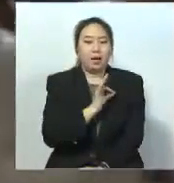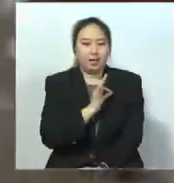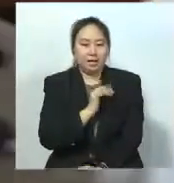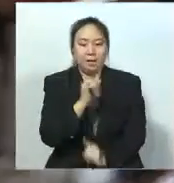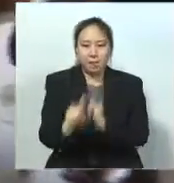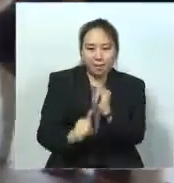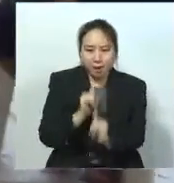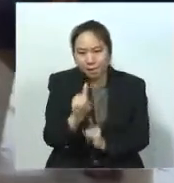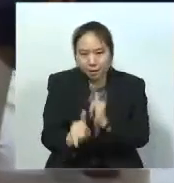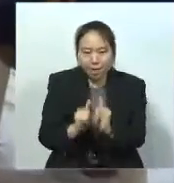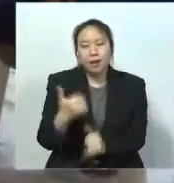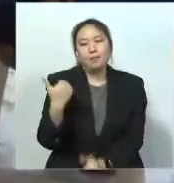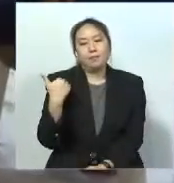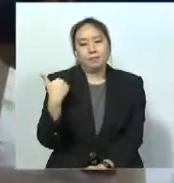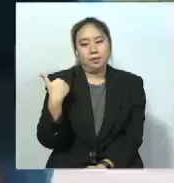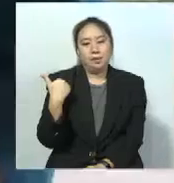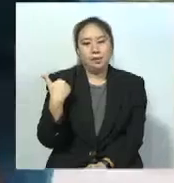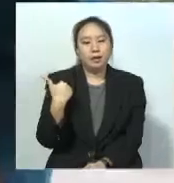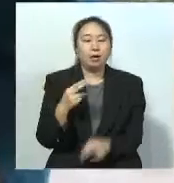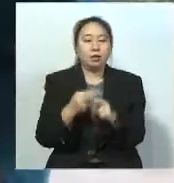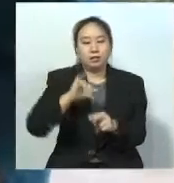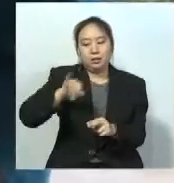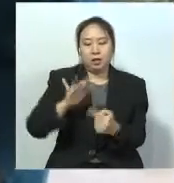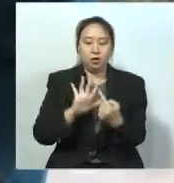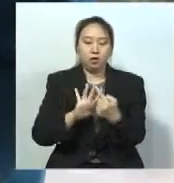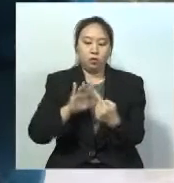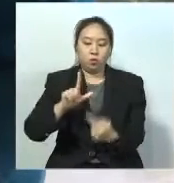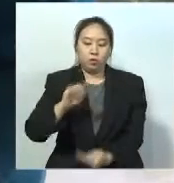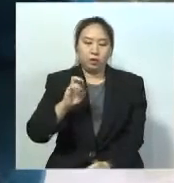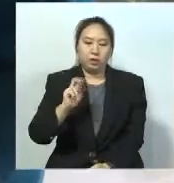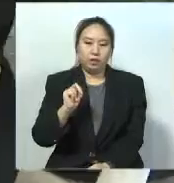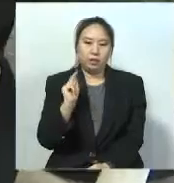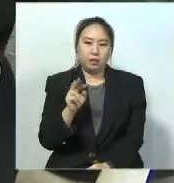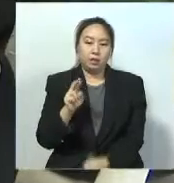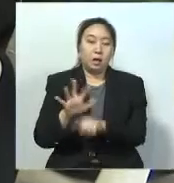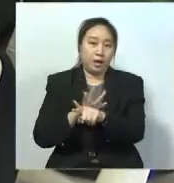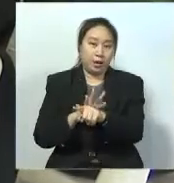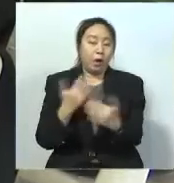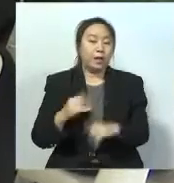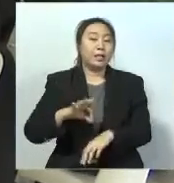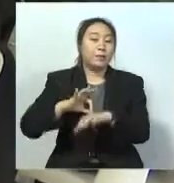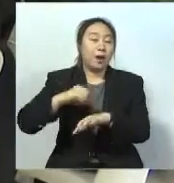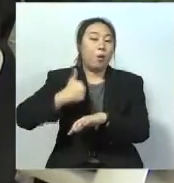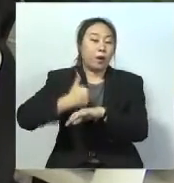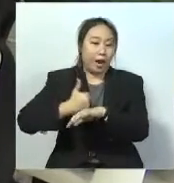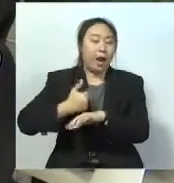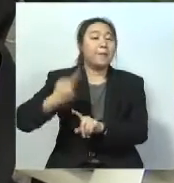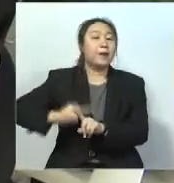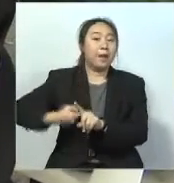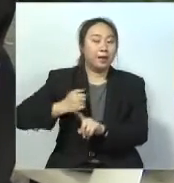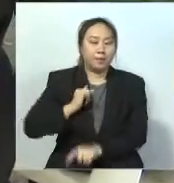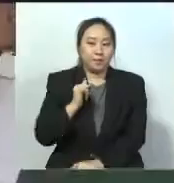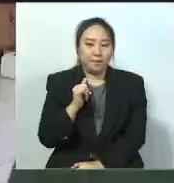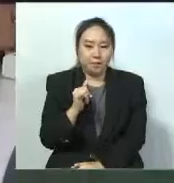ลงคะแนนกันต่อเนื่องรวมทั้งคุณจุรินทร์ลักษณวิศิษฏ์รักษาการหัวหน้าพรรคประชาธิปัตย์ที่เดินทางมาลงคะแนนอย่างเสียง